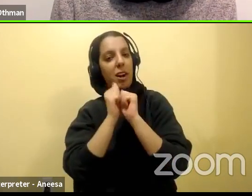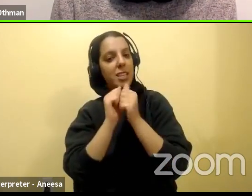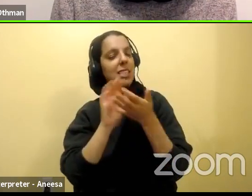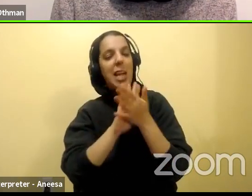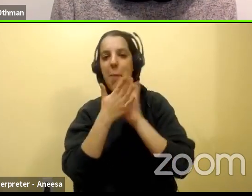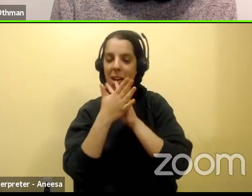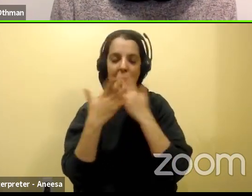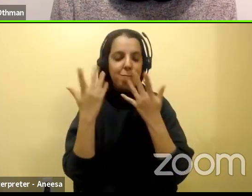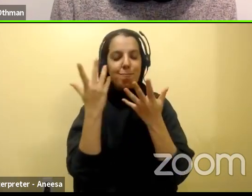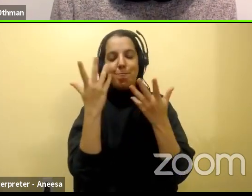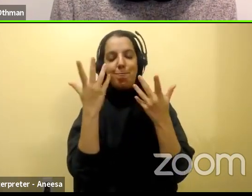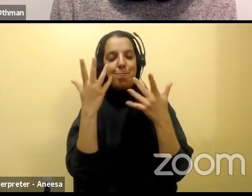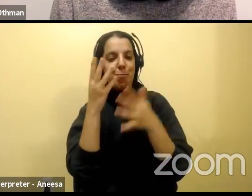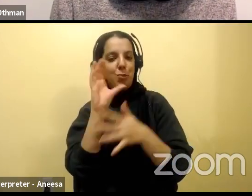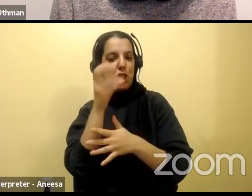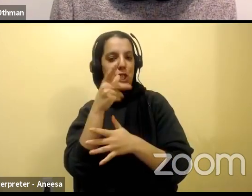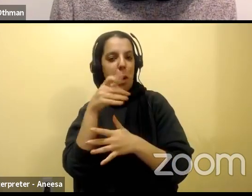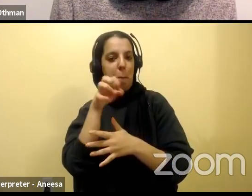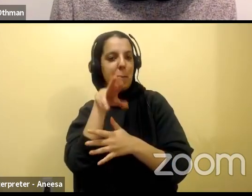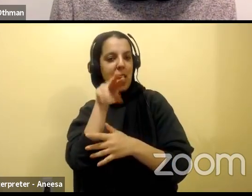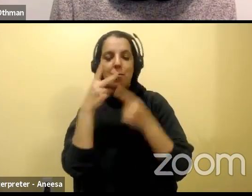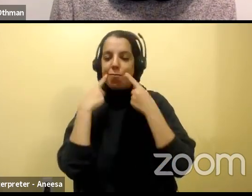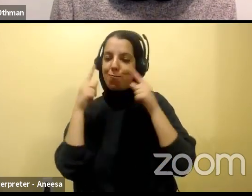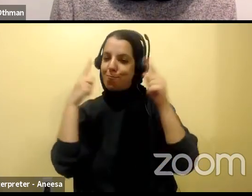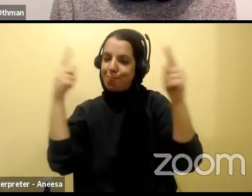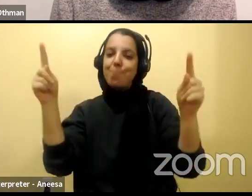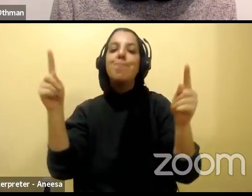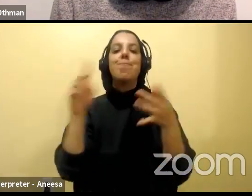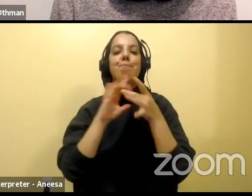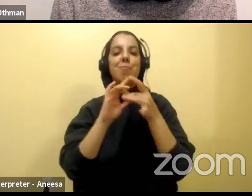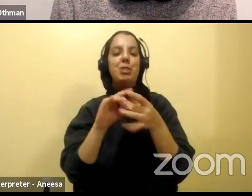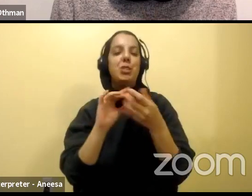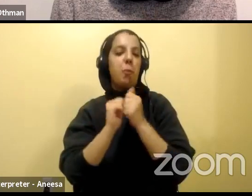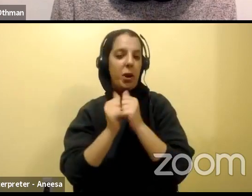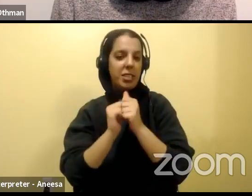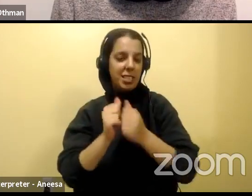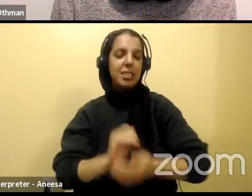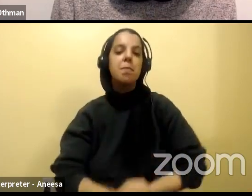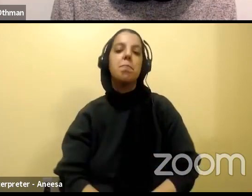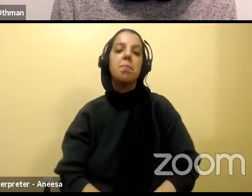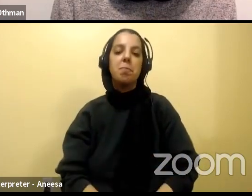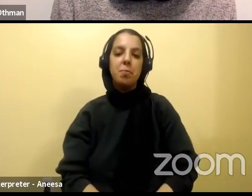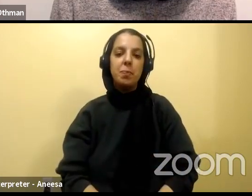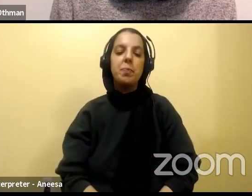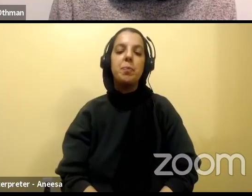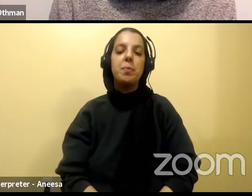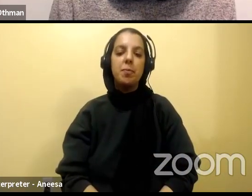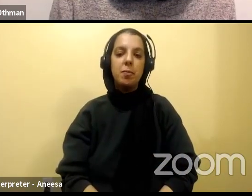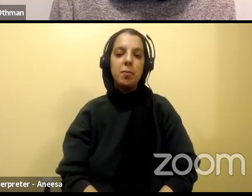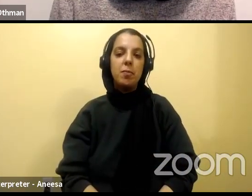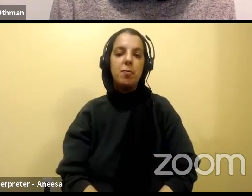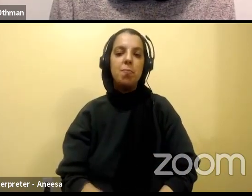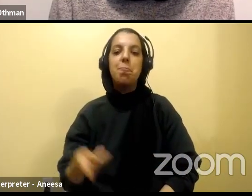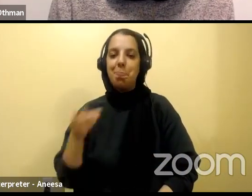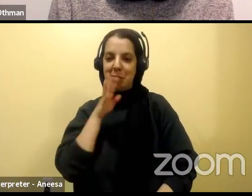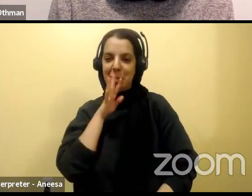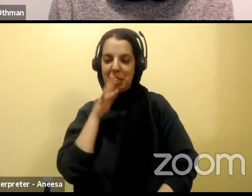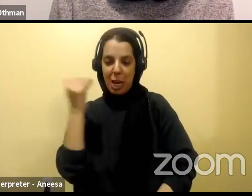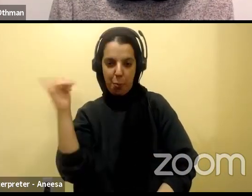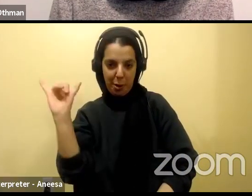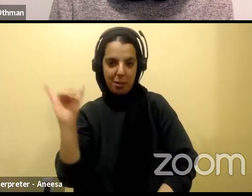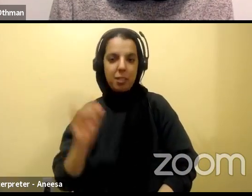champion. طبعا بهالفترة تعرفت على لزوجي وتزوجت واللي هو كان كتير